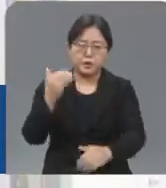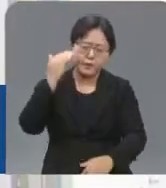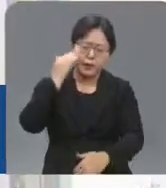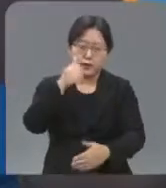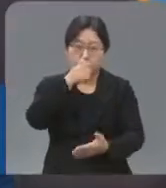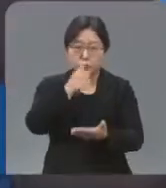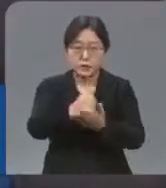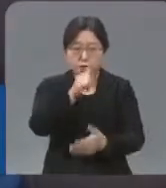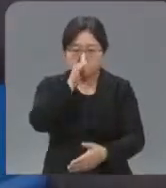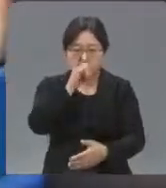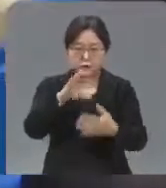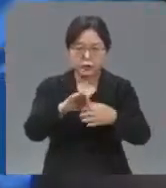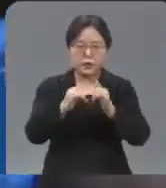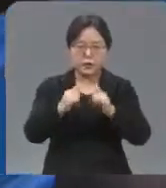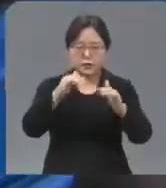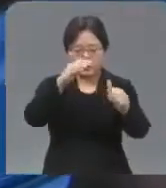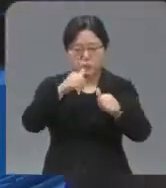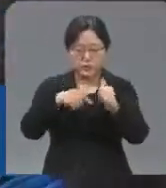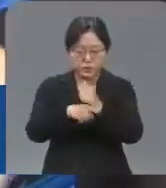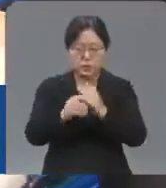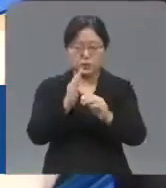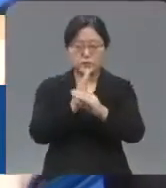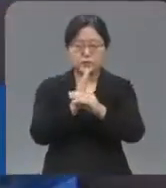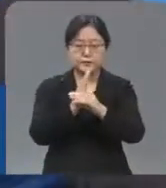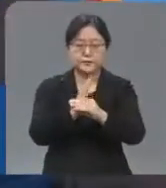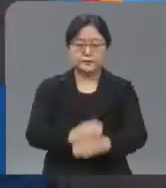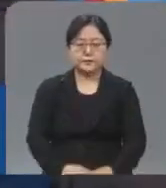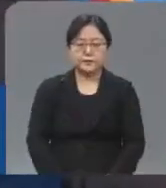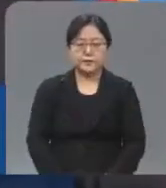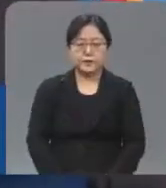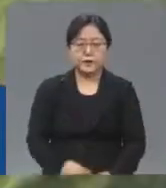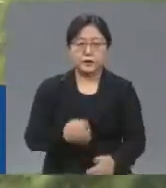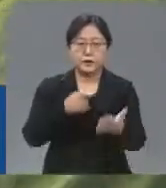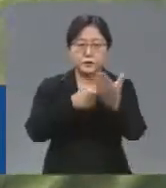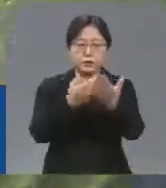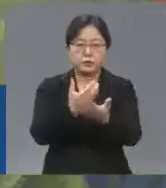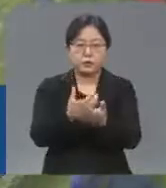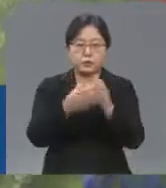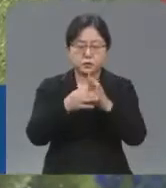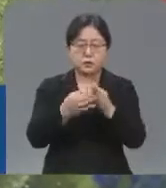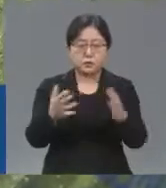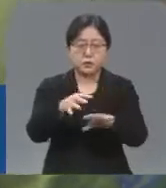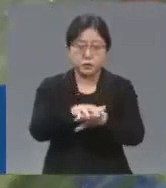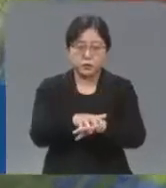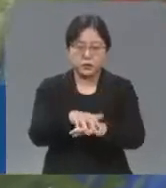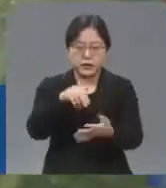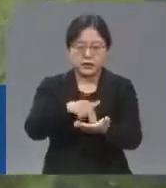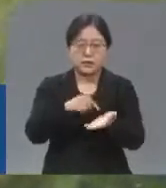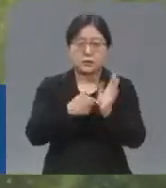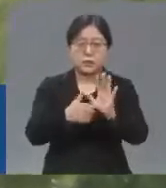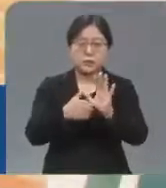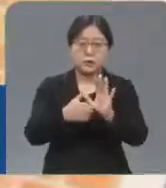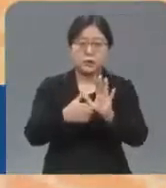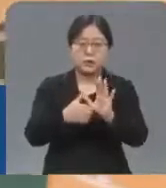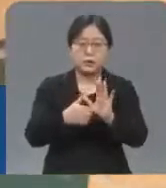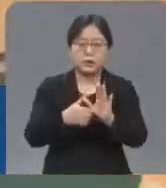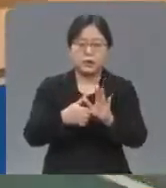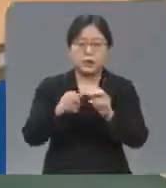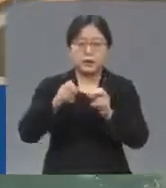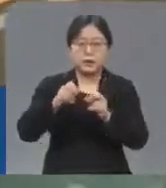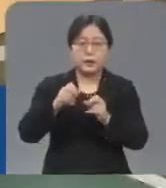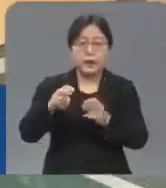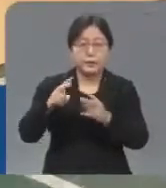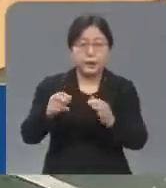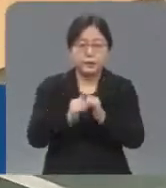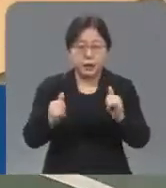대해 관계자 등을 상대로 조사하고 있다고 밝혔습니다. 고소장과 관련해 택배 노조는 입장문을 내고 택배기사의